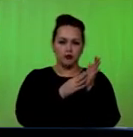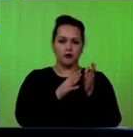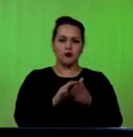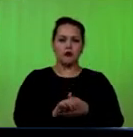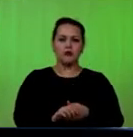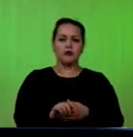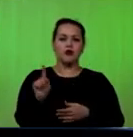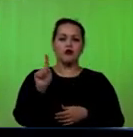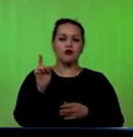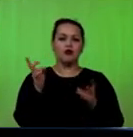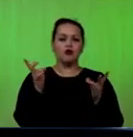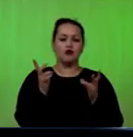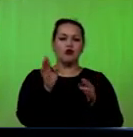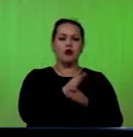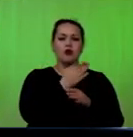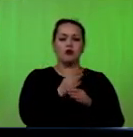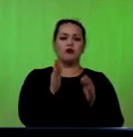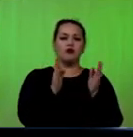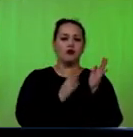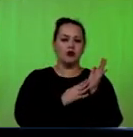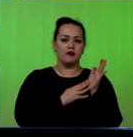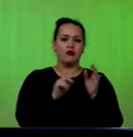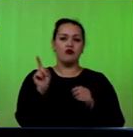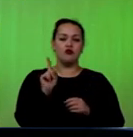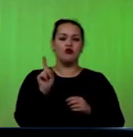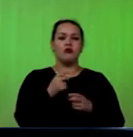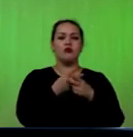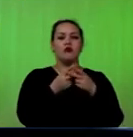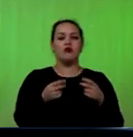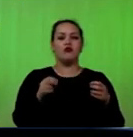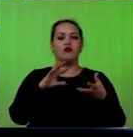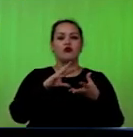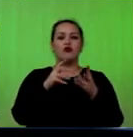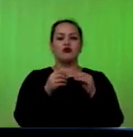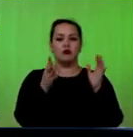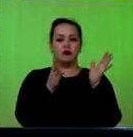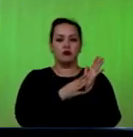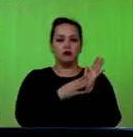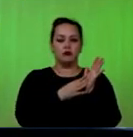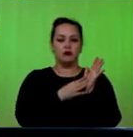что нужно разделить 9 чтобы получить в результате 9